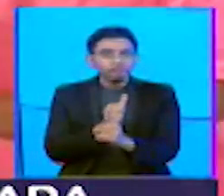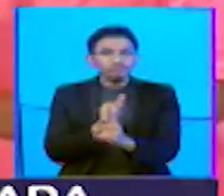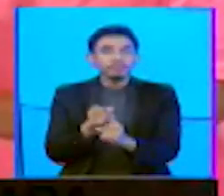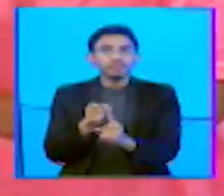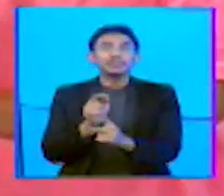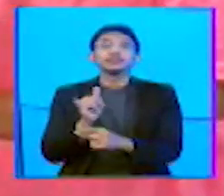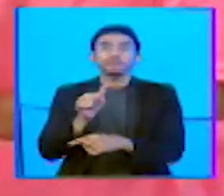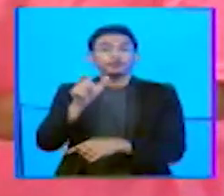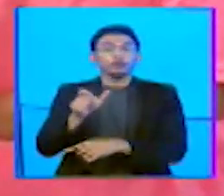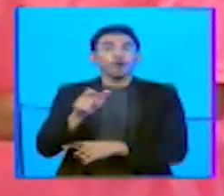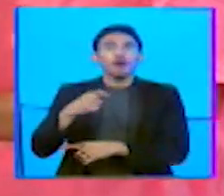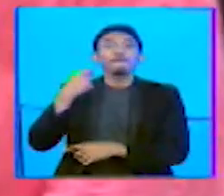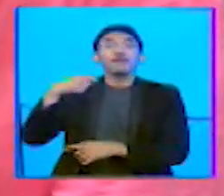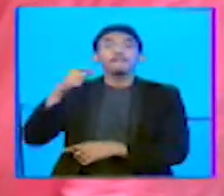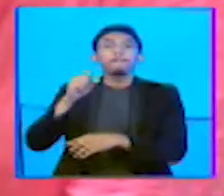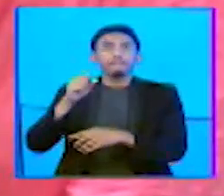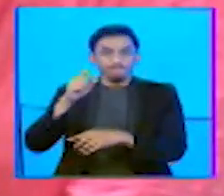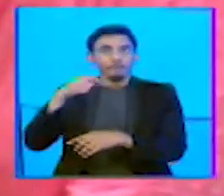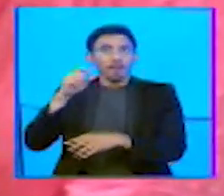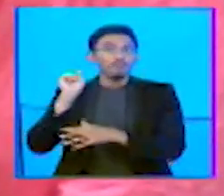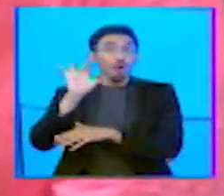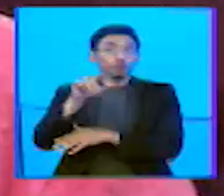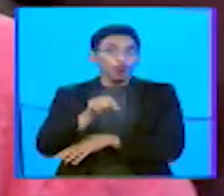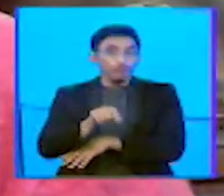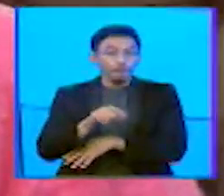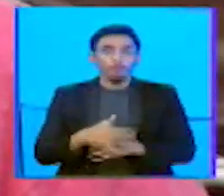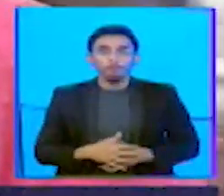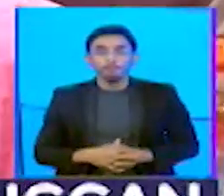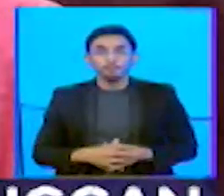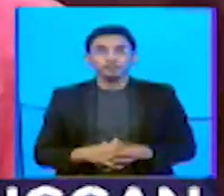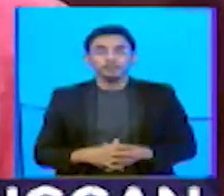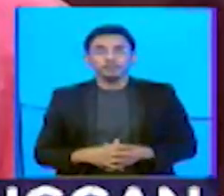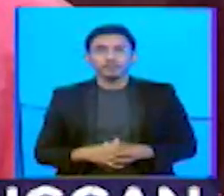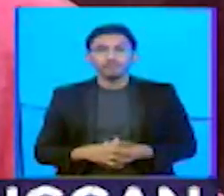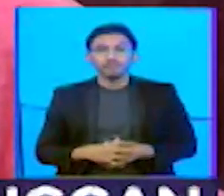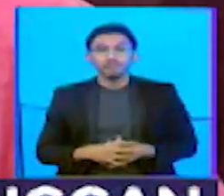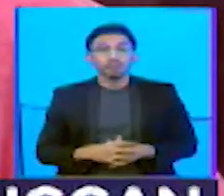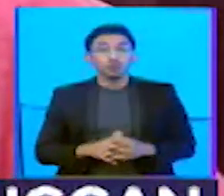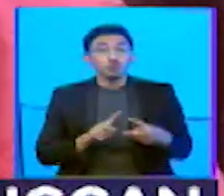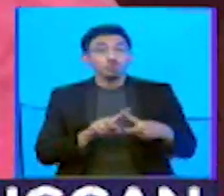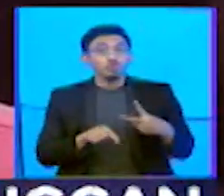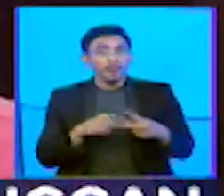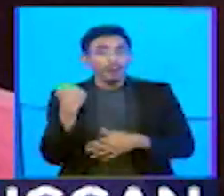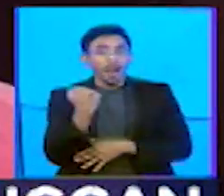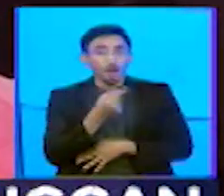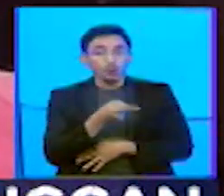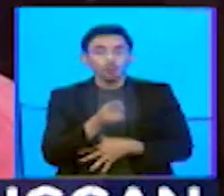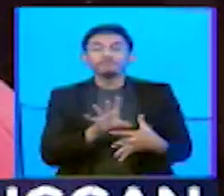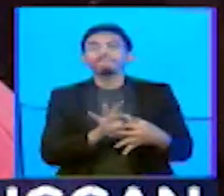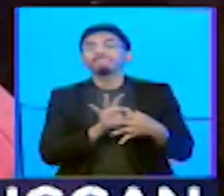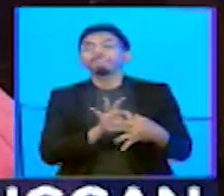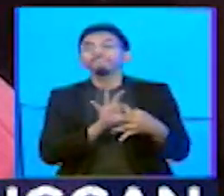untuk menjalankan bisnis prostitusi online ST dan Emma dibantu oleh dua muncikari yang bertugas mencari